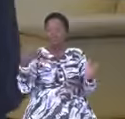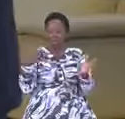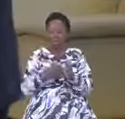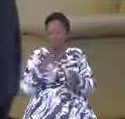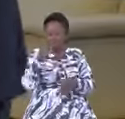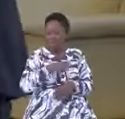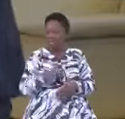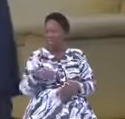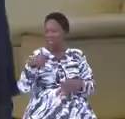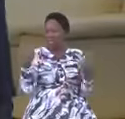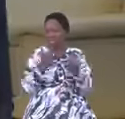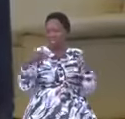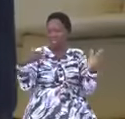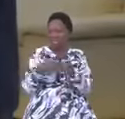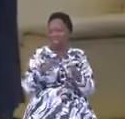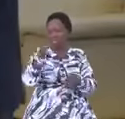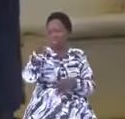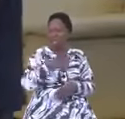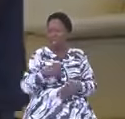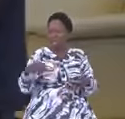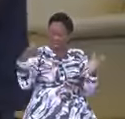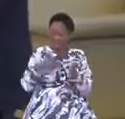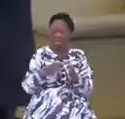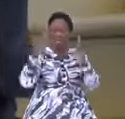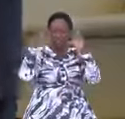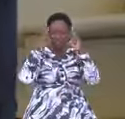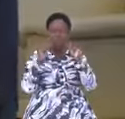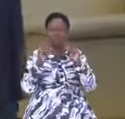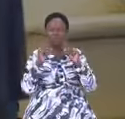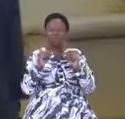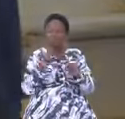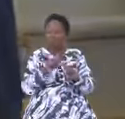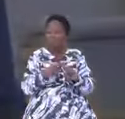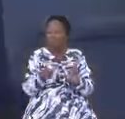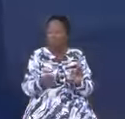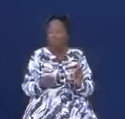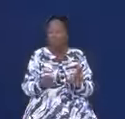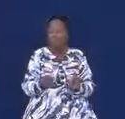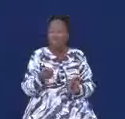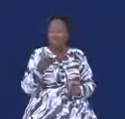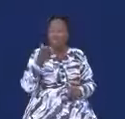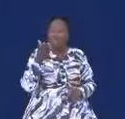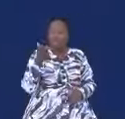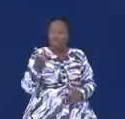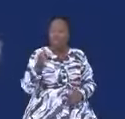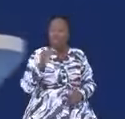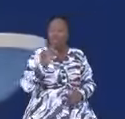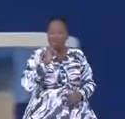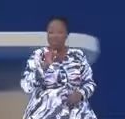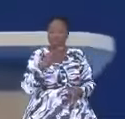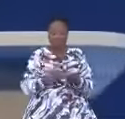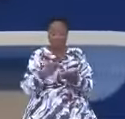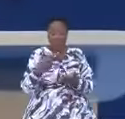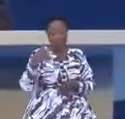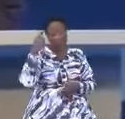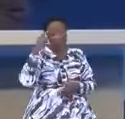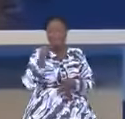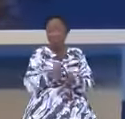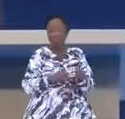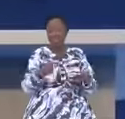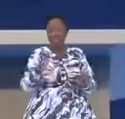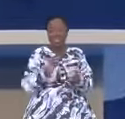ipg contre dieu et moïse mais il ya les conséquences pour chaque chose quand nous disons